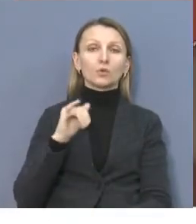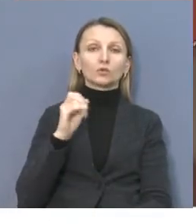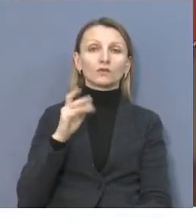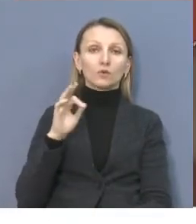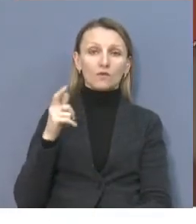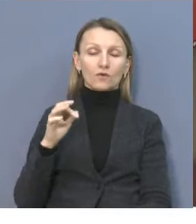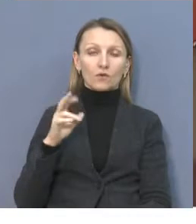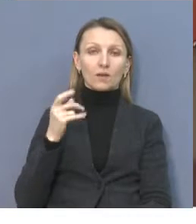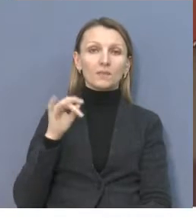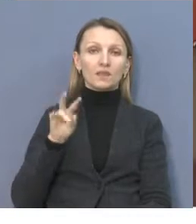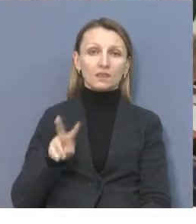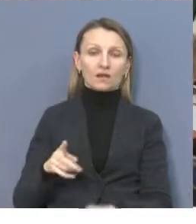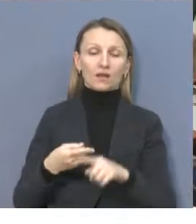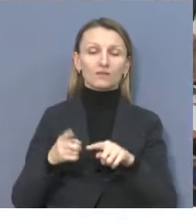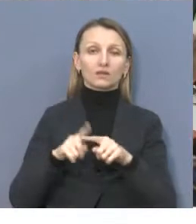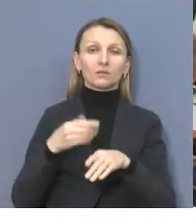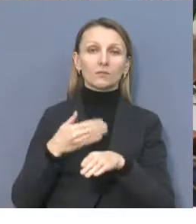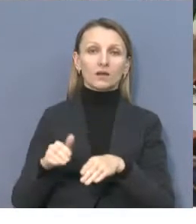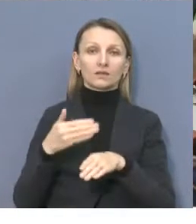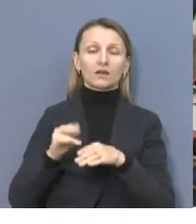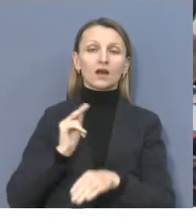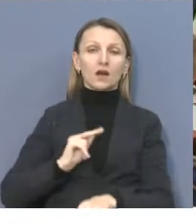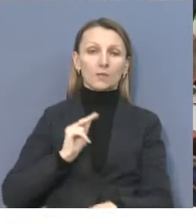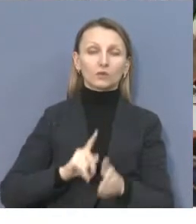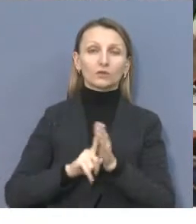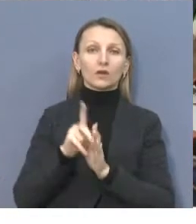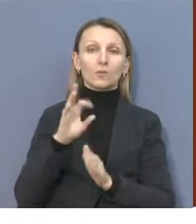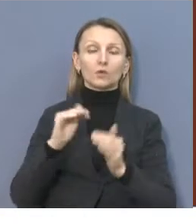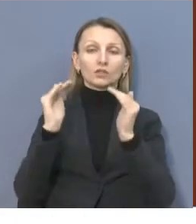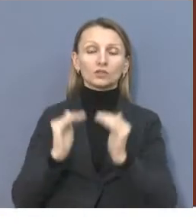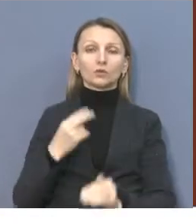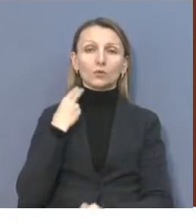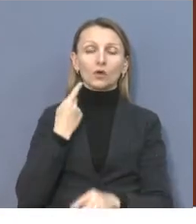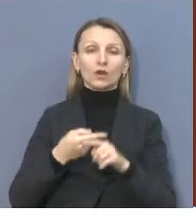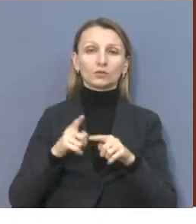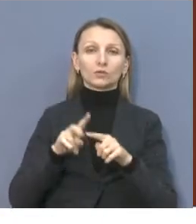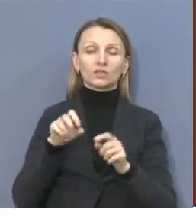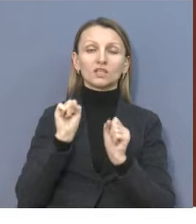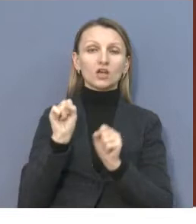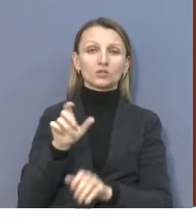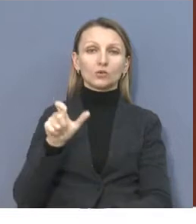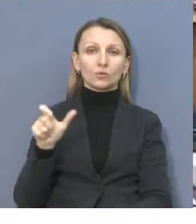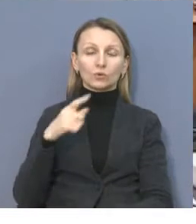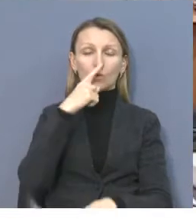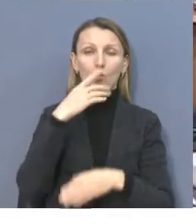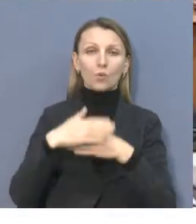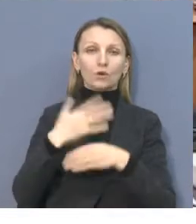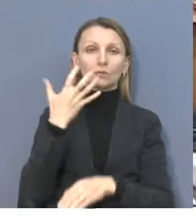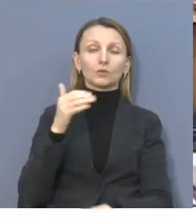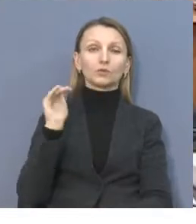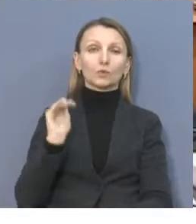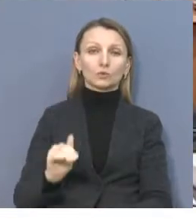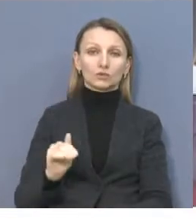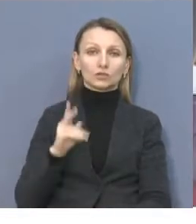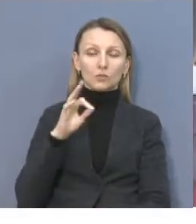поручению президента ведется планомерная работа по снижению долго социально незащищенных слоев населения долги около 500 тысяч должников